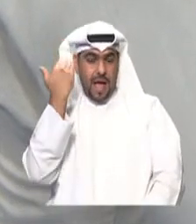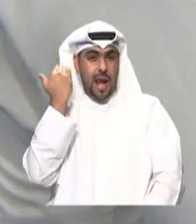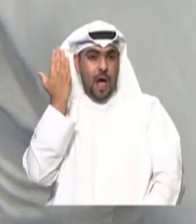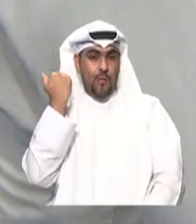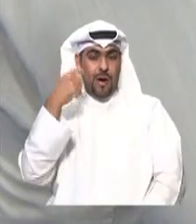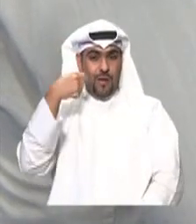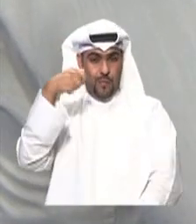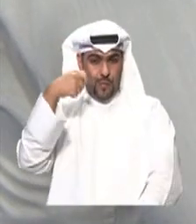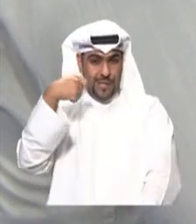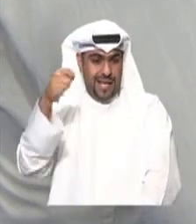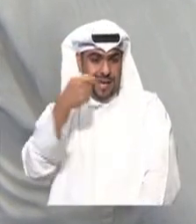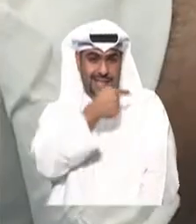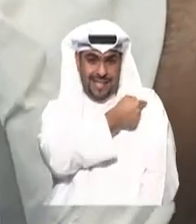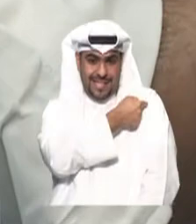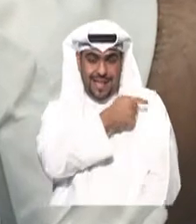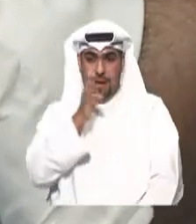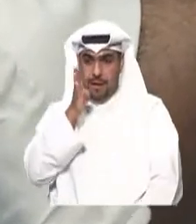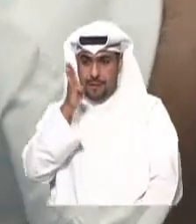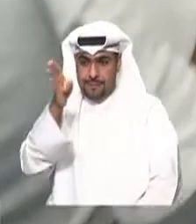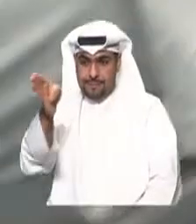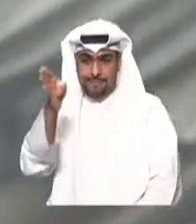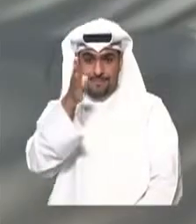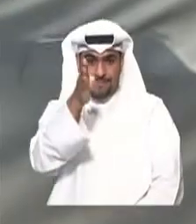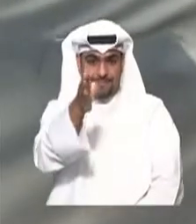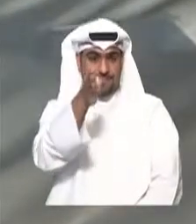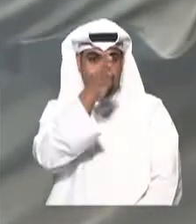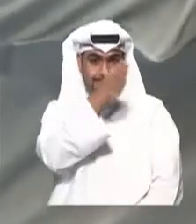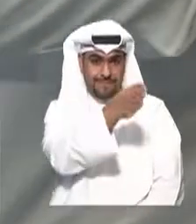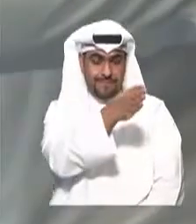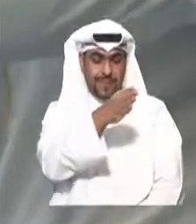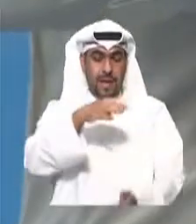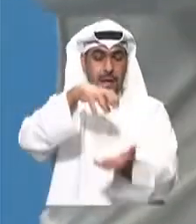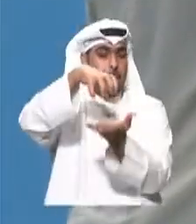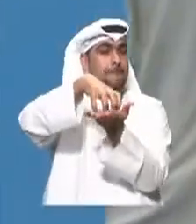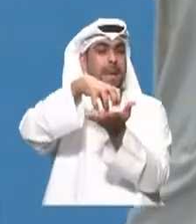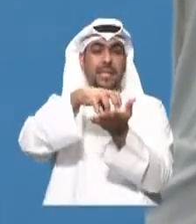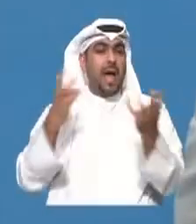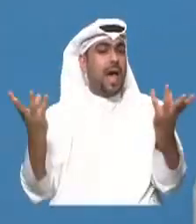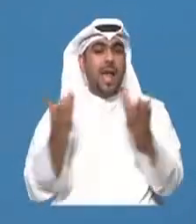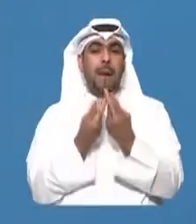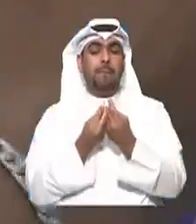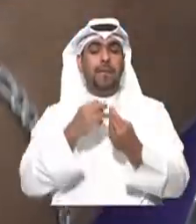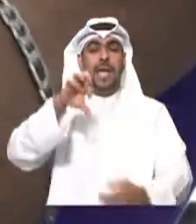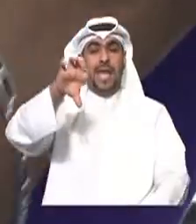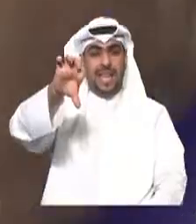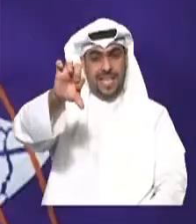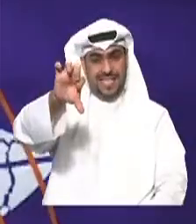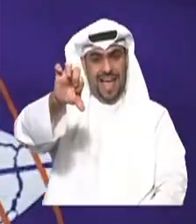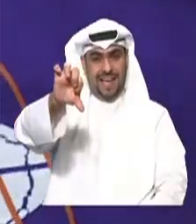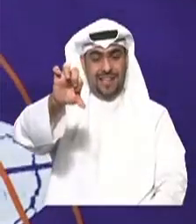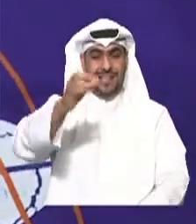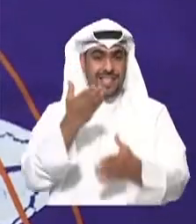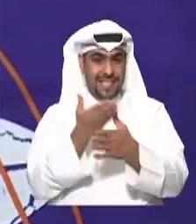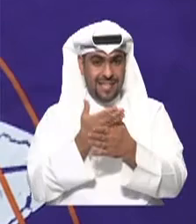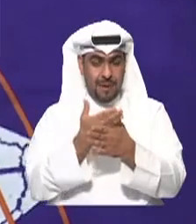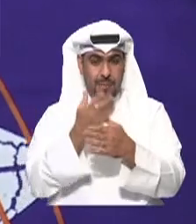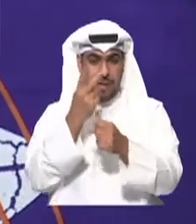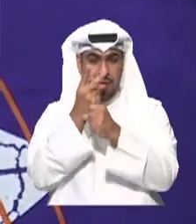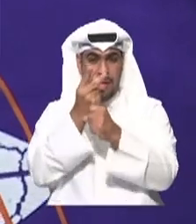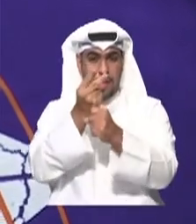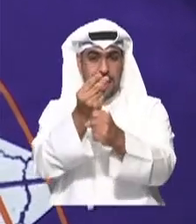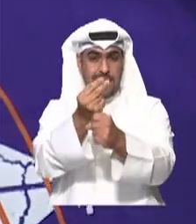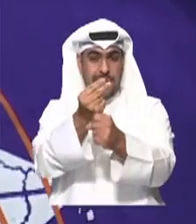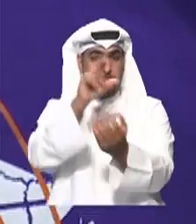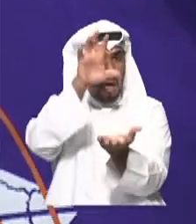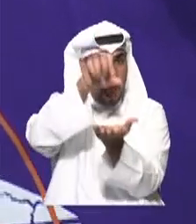استهدفت الحملات الميدانية المتنقلة أكثر من 9 مناطق في البلاد لتقديم خدمة التطعيم بدون موعد